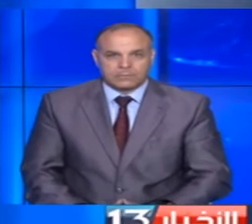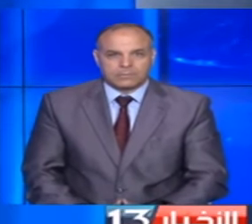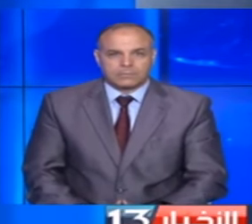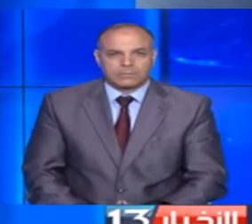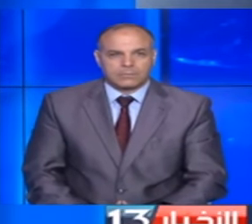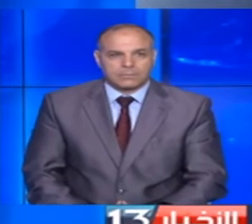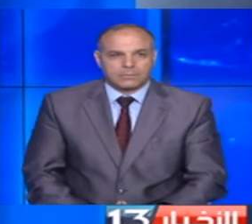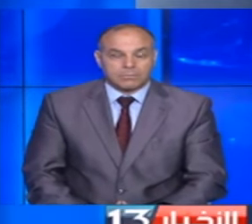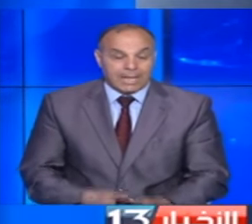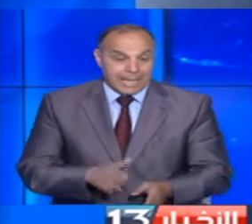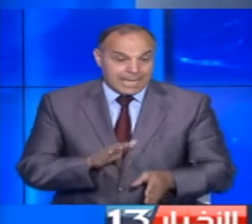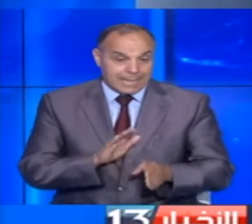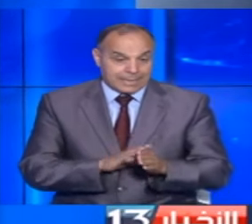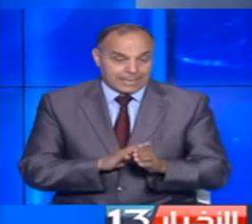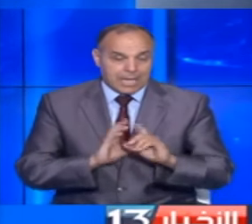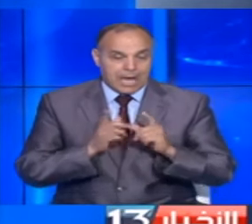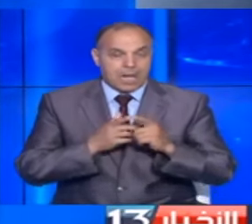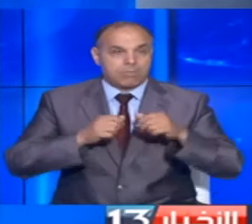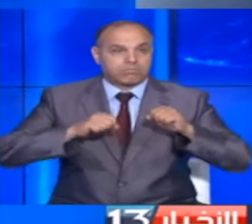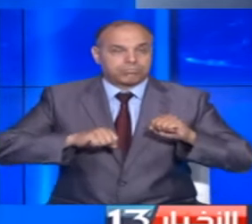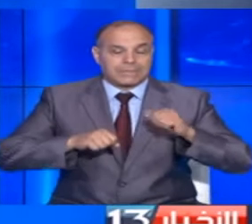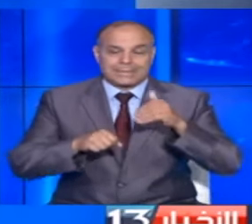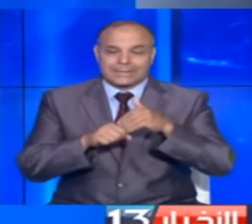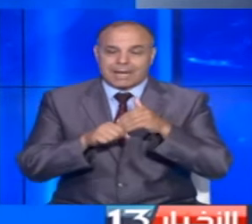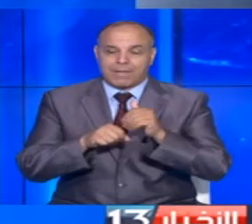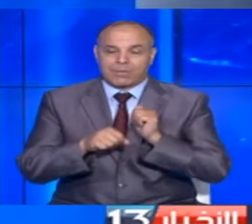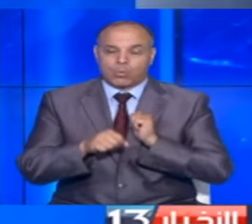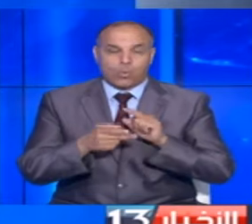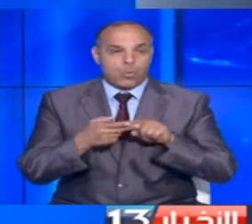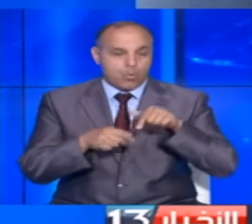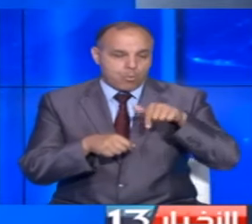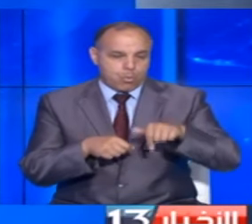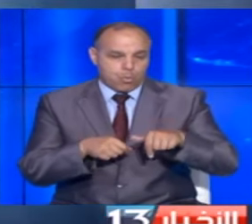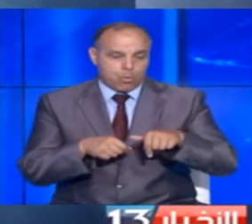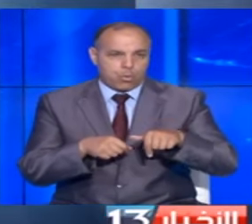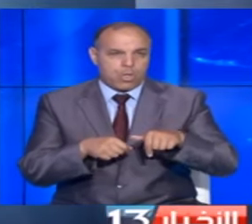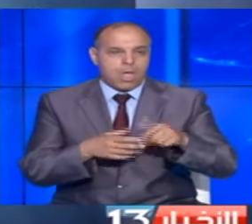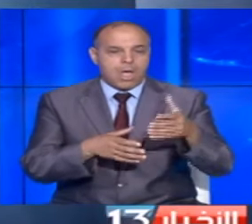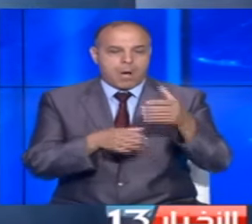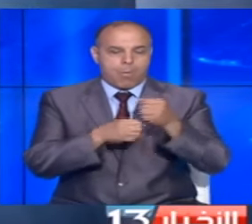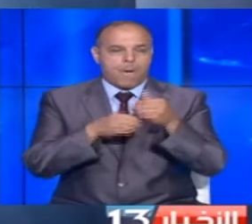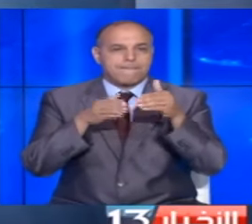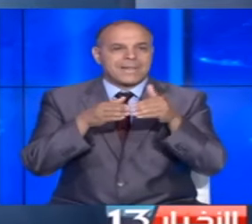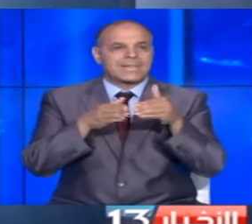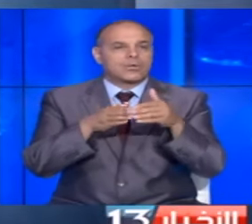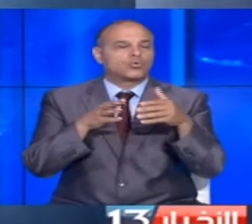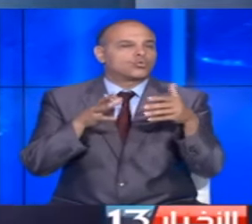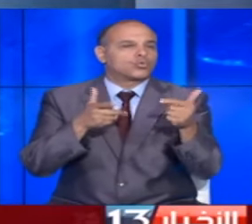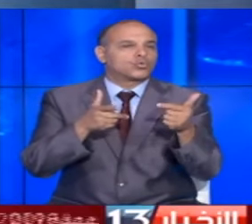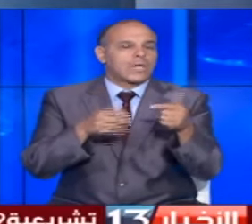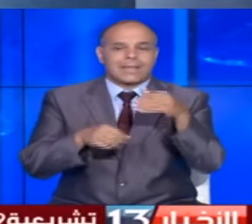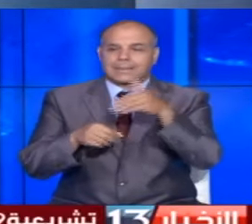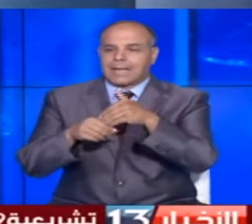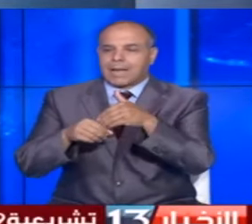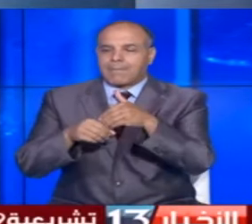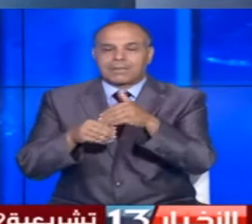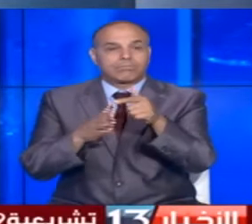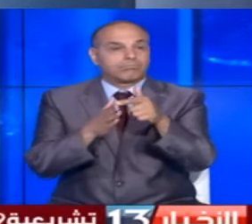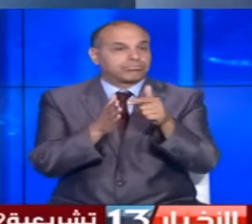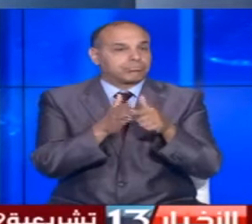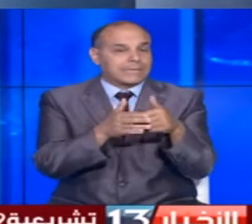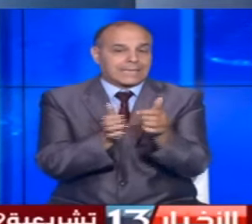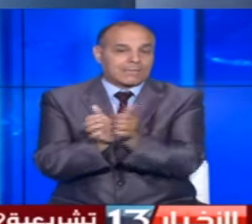انطلقت الهيئه العليا المستقله للانتخابات اليوم في قبول مطالب الترشحات للانتخابات التشريعيه